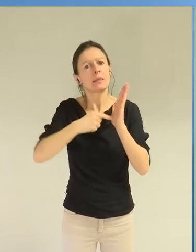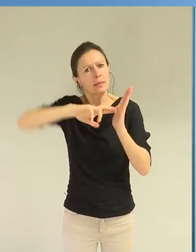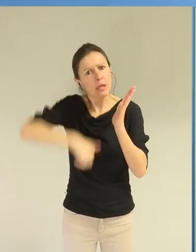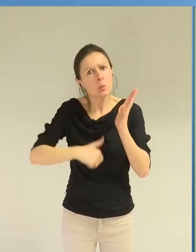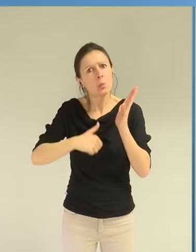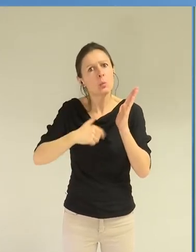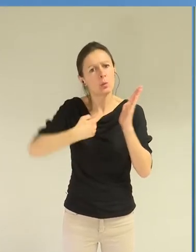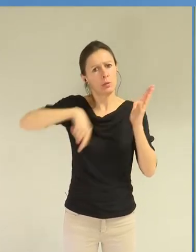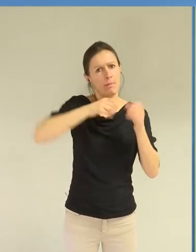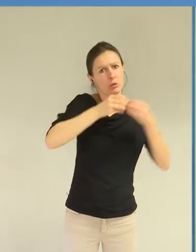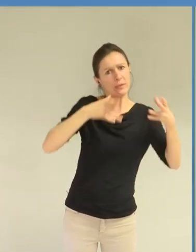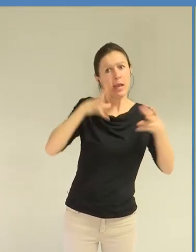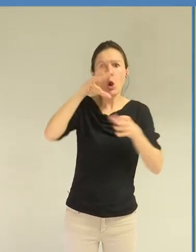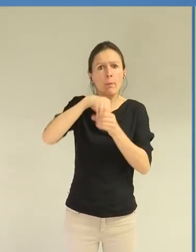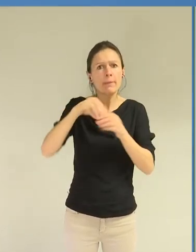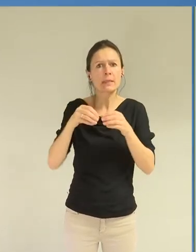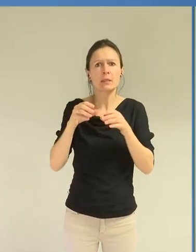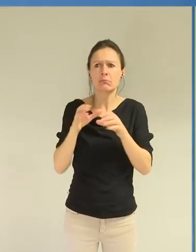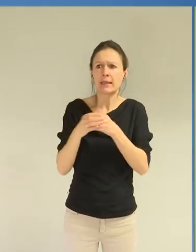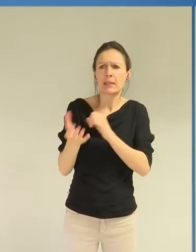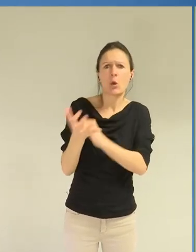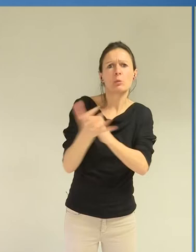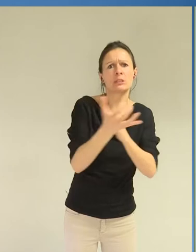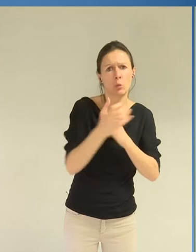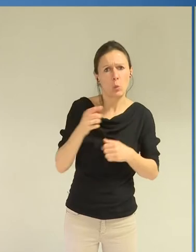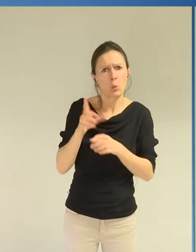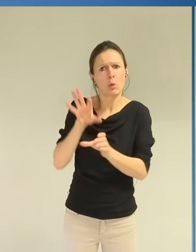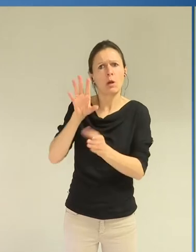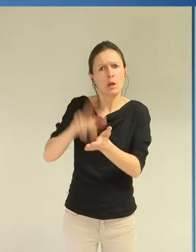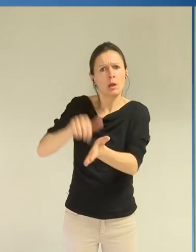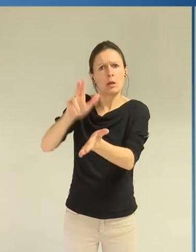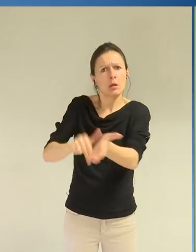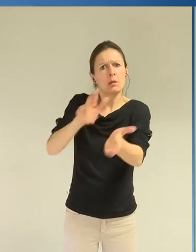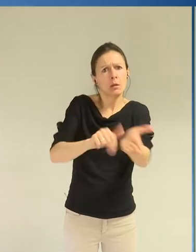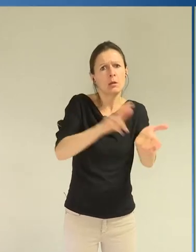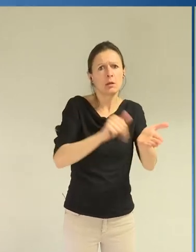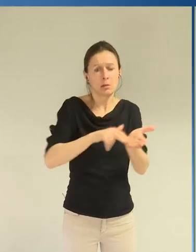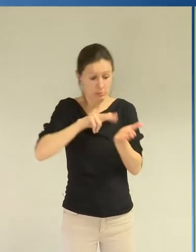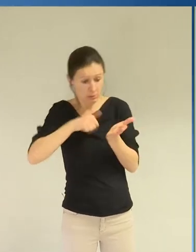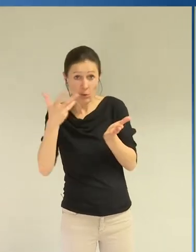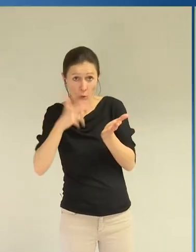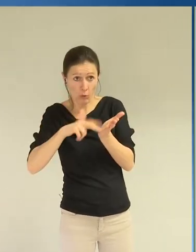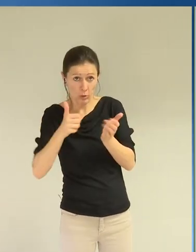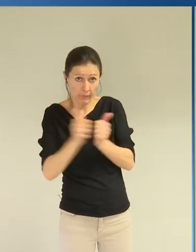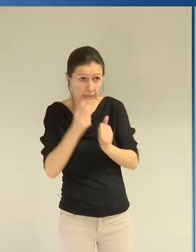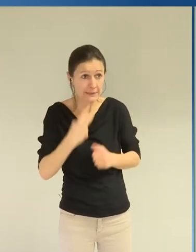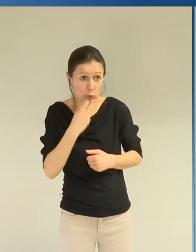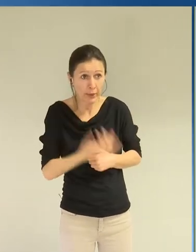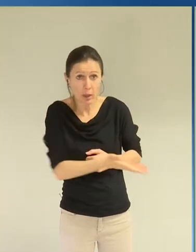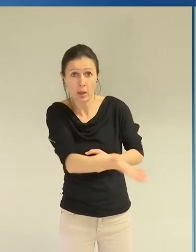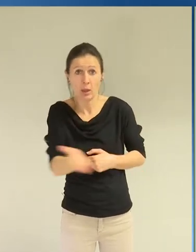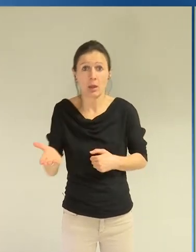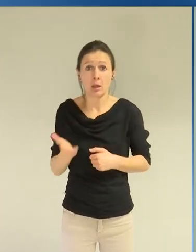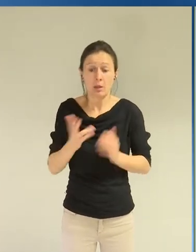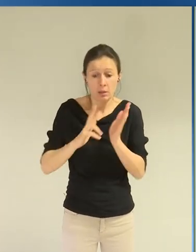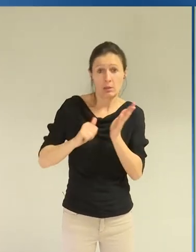d'opposition c'est le contrat qui nous lie avec les citoyens que nous représentons être élu c'est assumer la responsabilité de faire